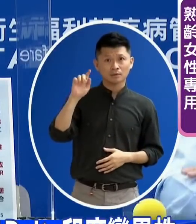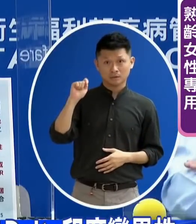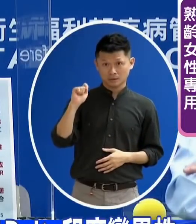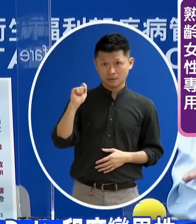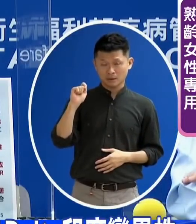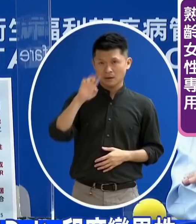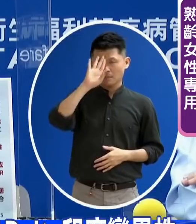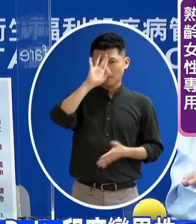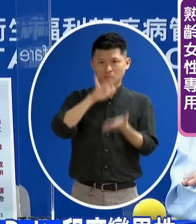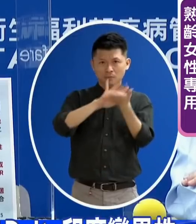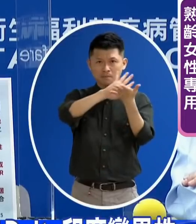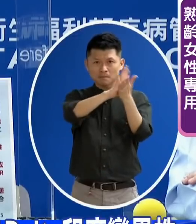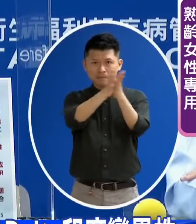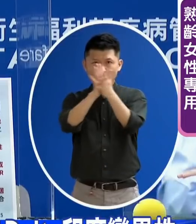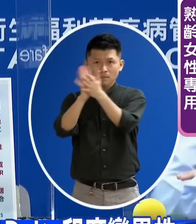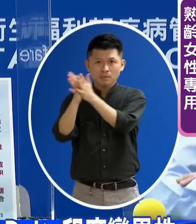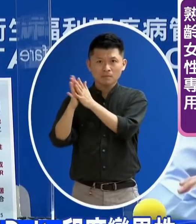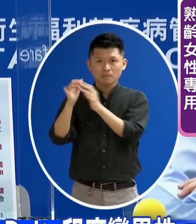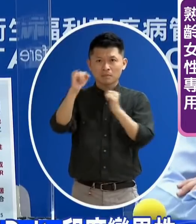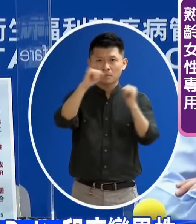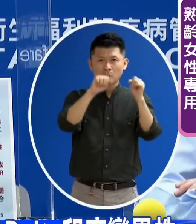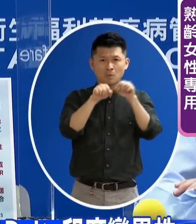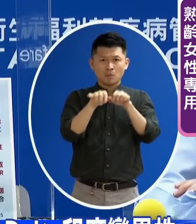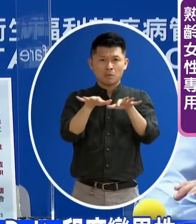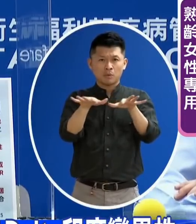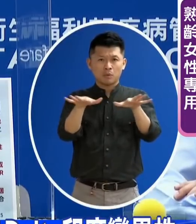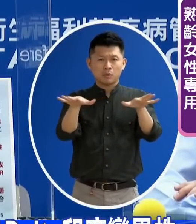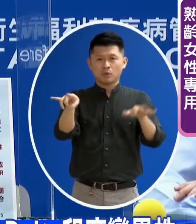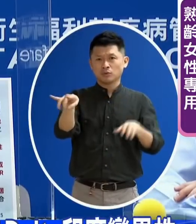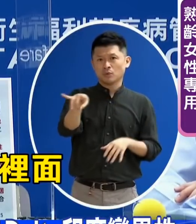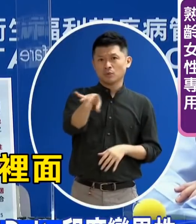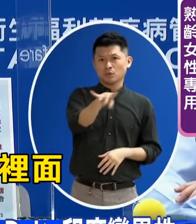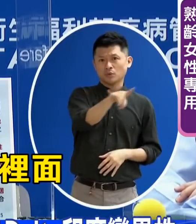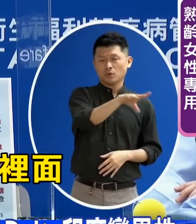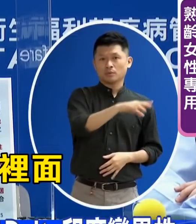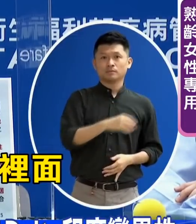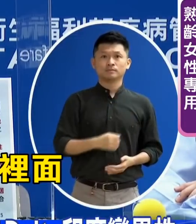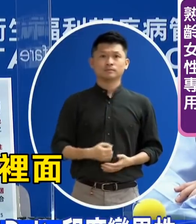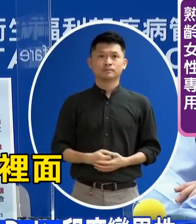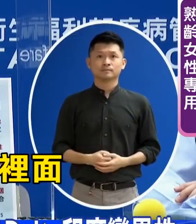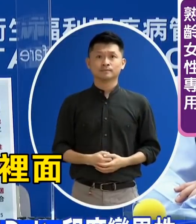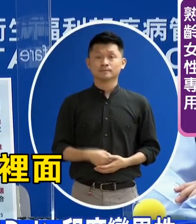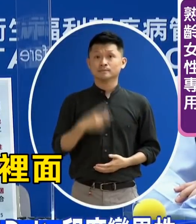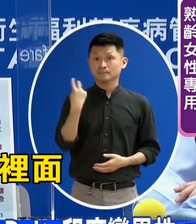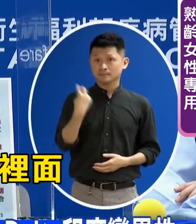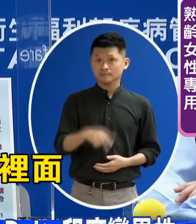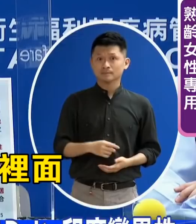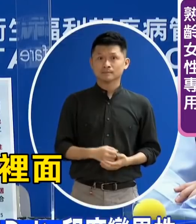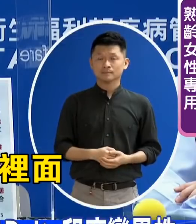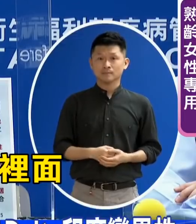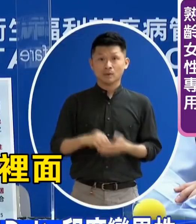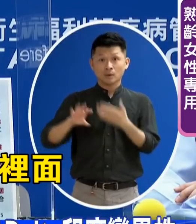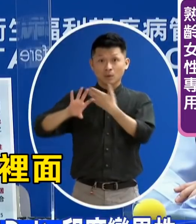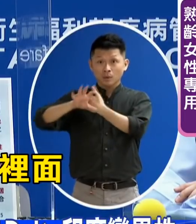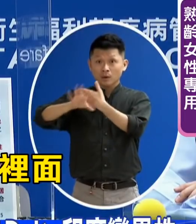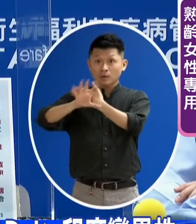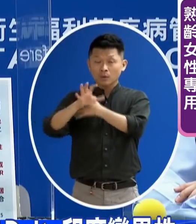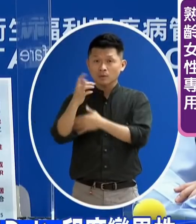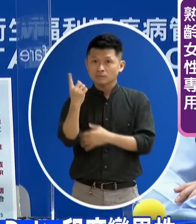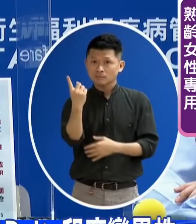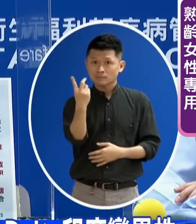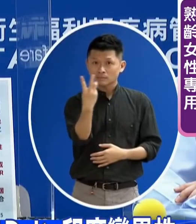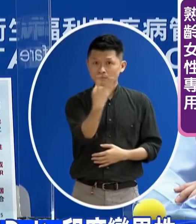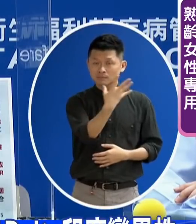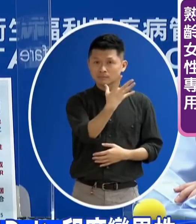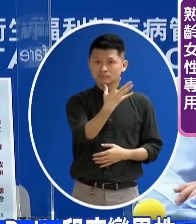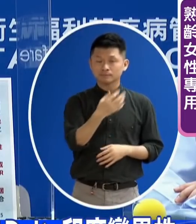当的，可以说相当的泛滥很多地方。那我们特别看了一个几个国家里面，